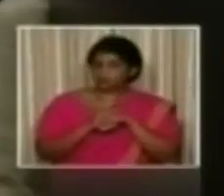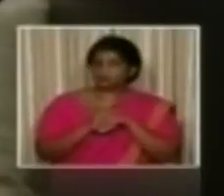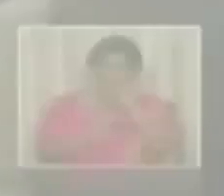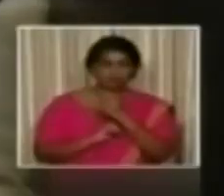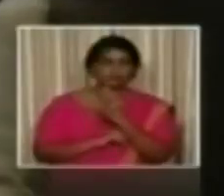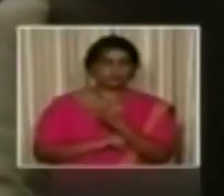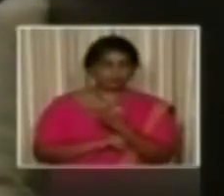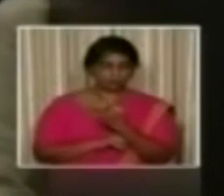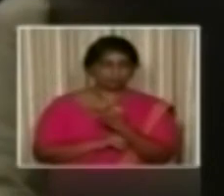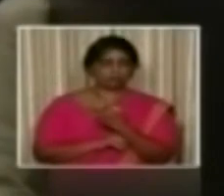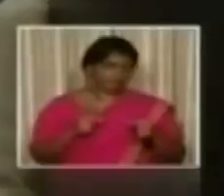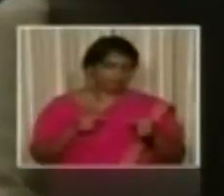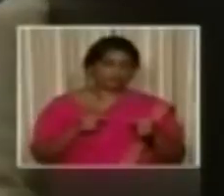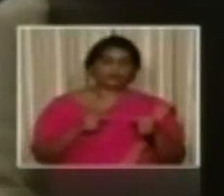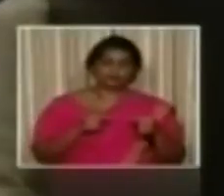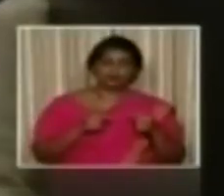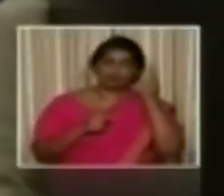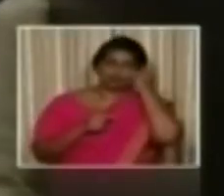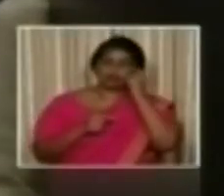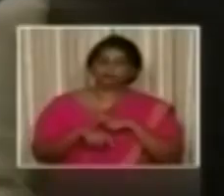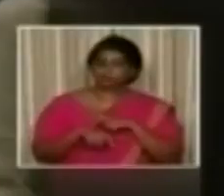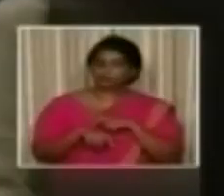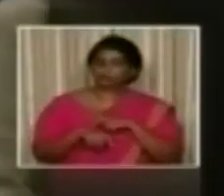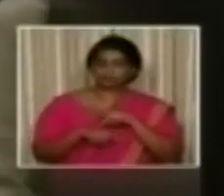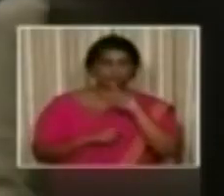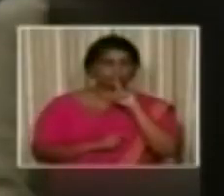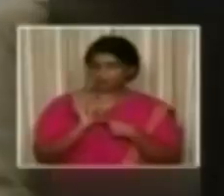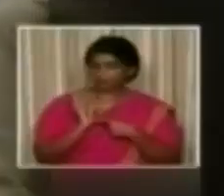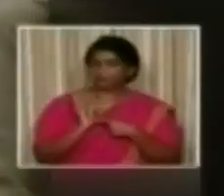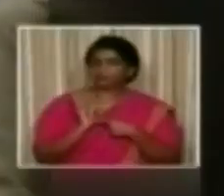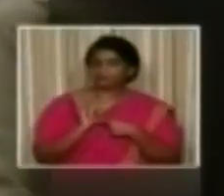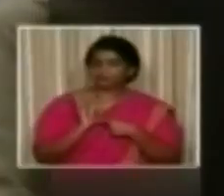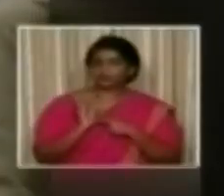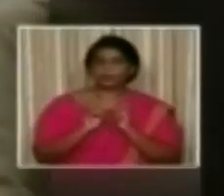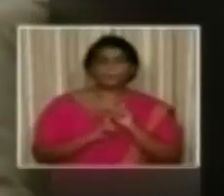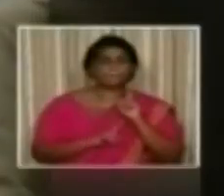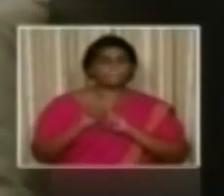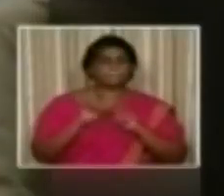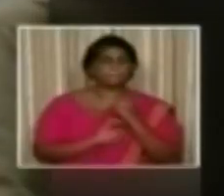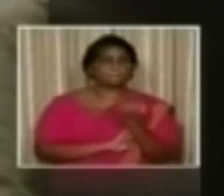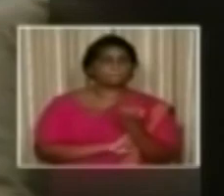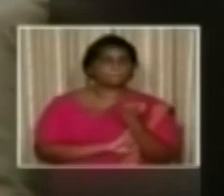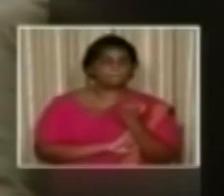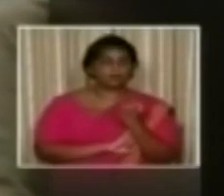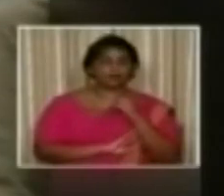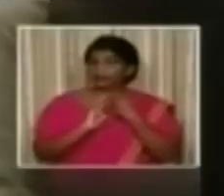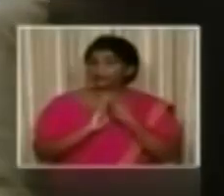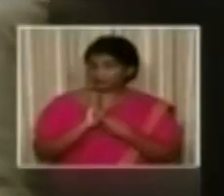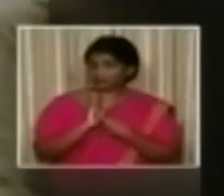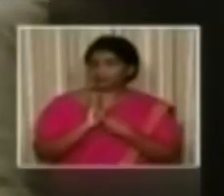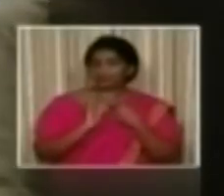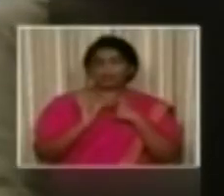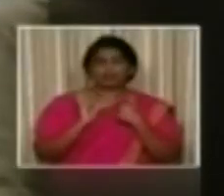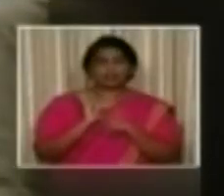எதிரான நிலைப்பாட்டிலே உள்ளனர். பாராளுமன்ற அதிகாரங்கள் மற்றும் வரப்பிரசாத சட்டமூலத்தில் சபையில் உறுப்பினர்களின் பேச்சு சுதந்திரம் உறுதி செய்யப்பட்டுள்ளது.